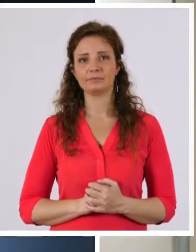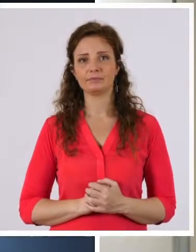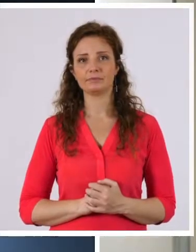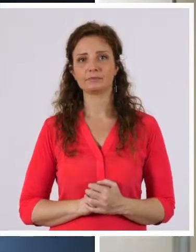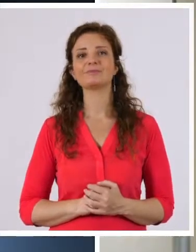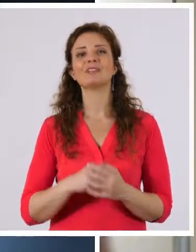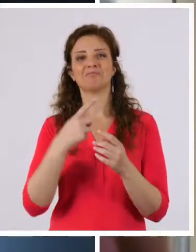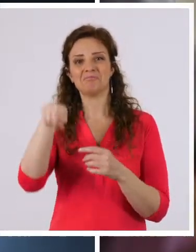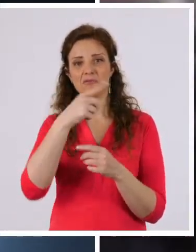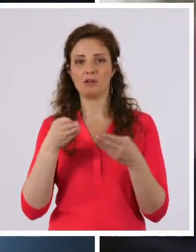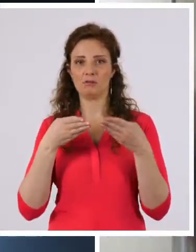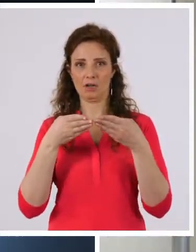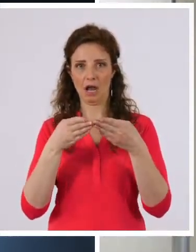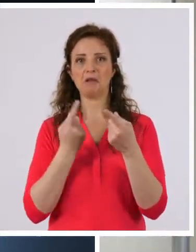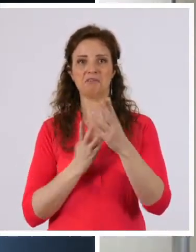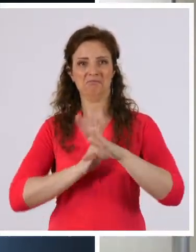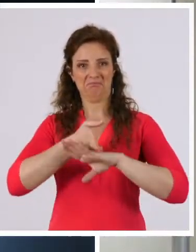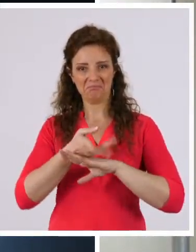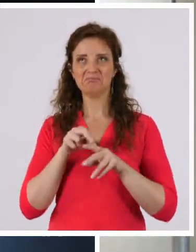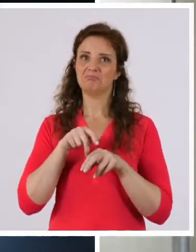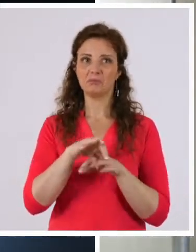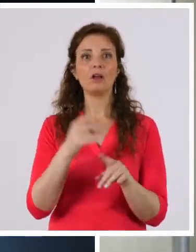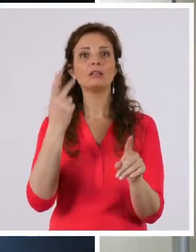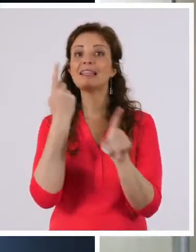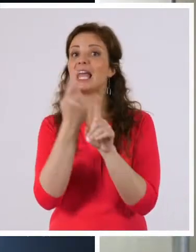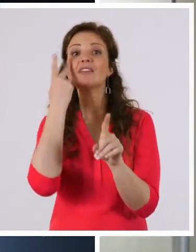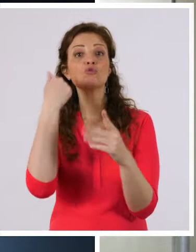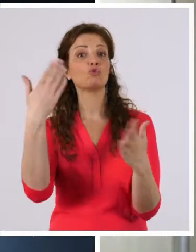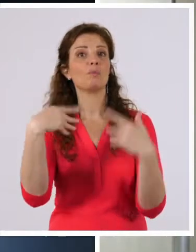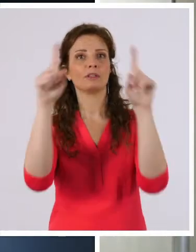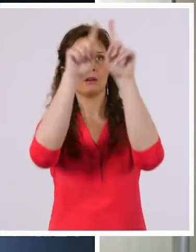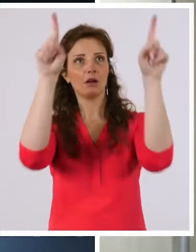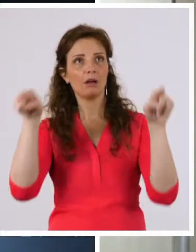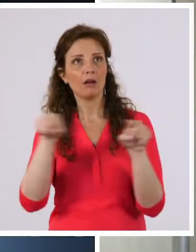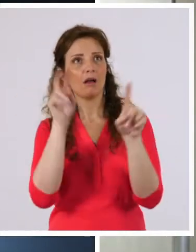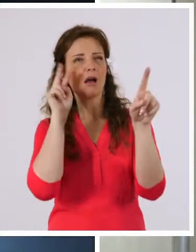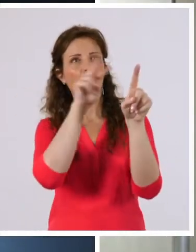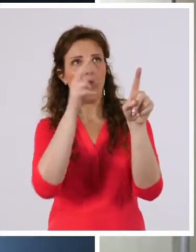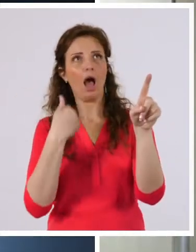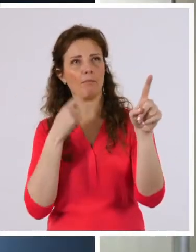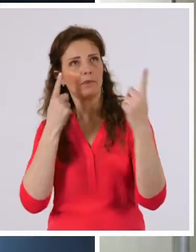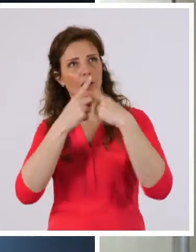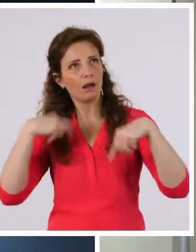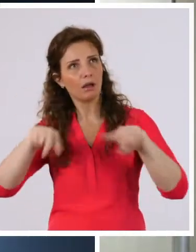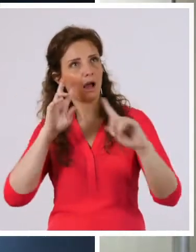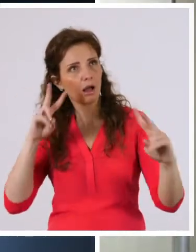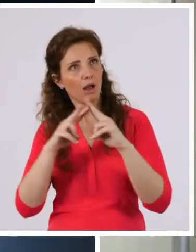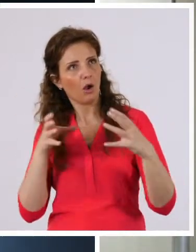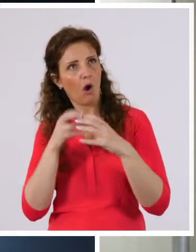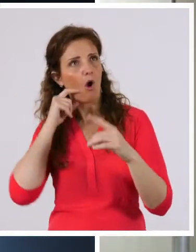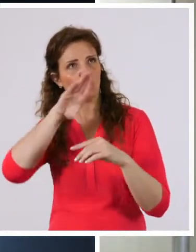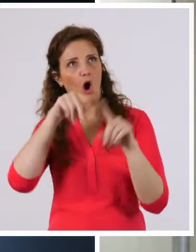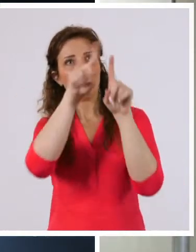Dopo esservi imbarcati, individuate immediatamente il vostro punto di riunione, informazione che potrete apprendere dal